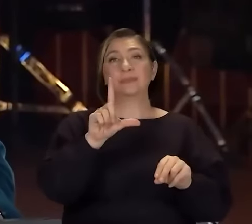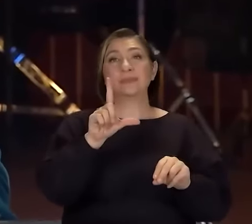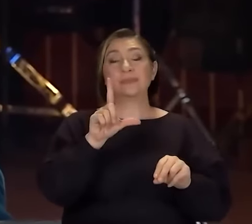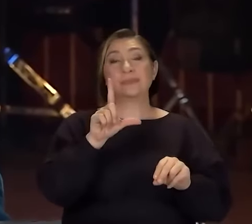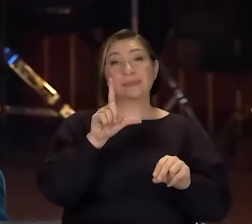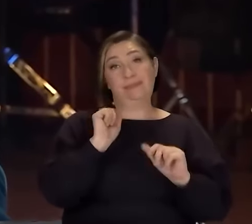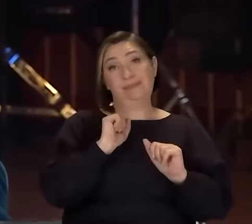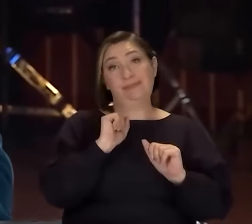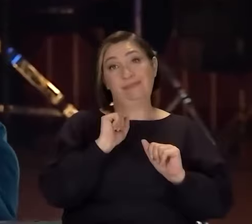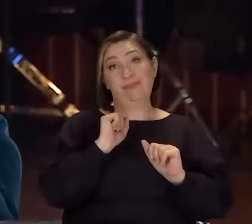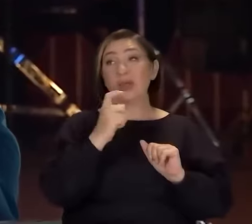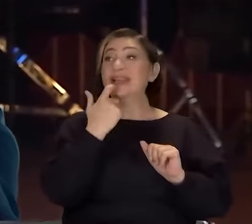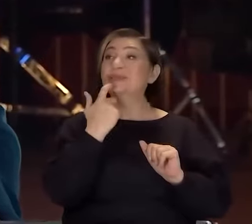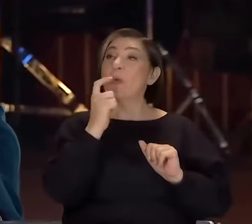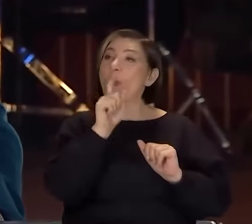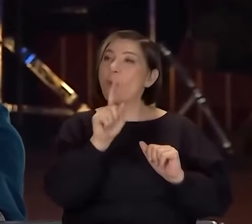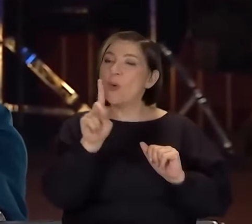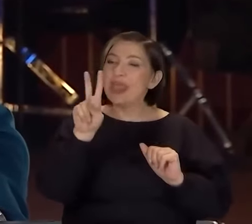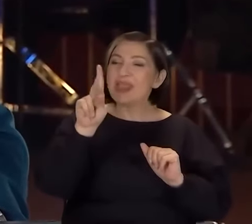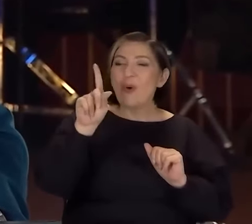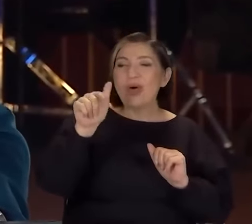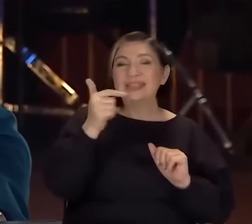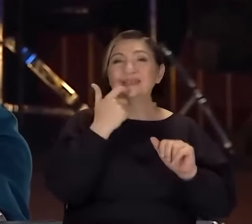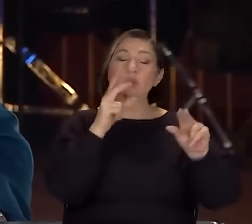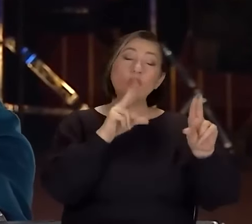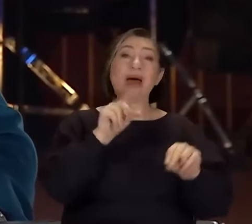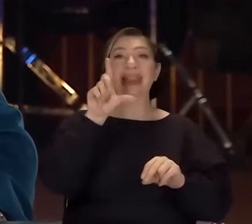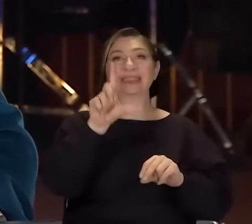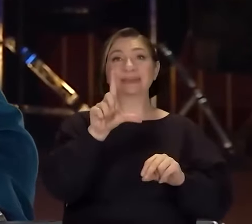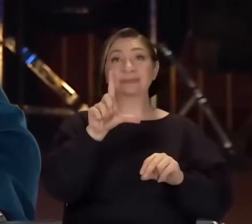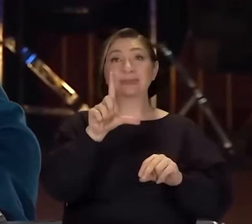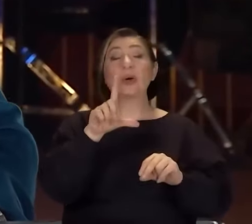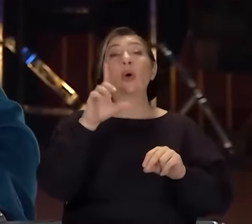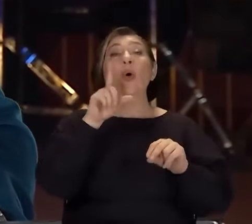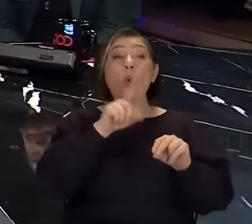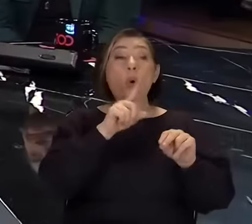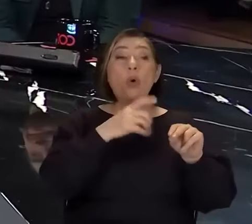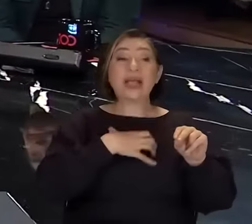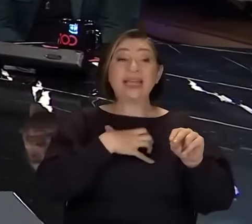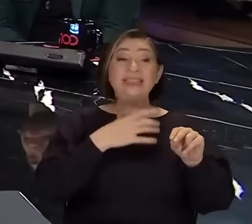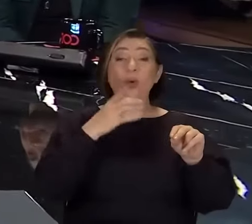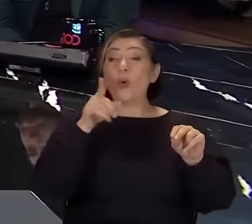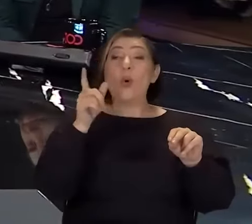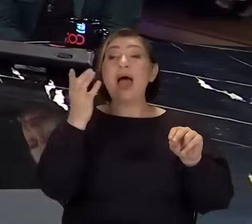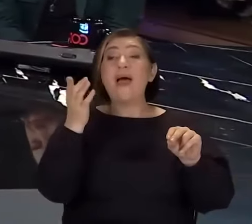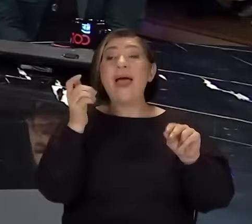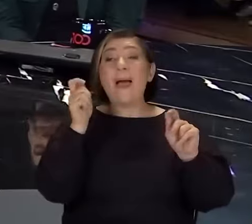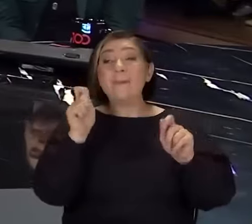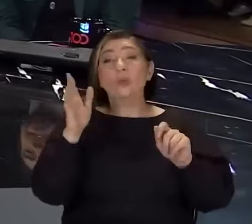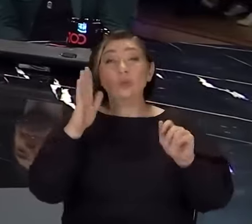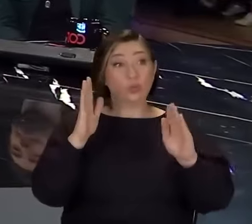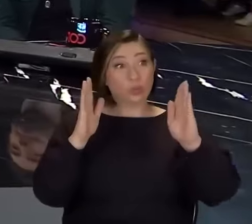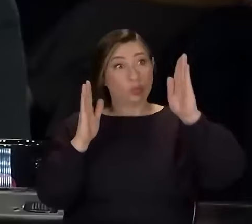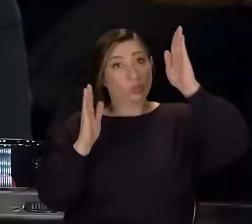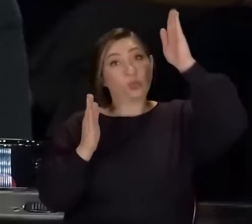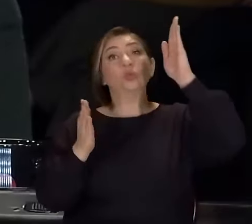salgılanırken uyumamız lazım. uyumak lazım. Aynen öyle. Büyüme hormonu salgılanırken uyu, o yapacaklarını uzadıktan sonra